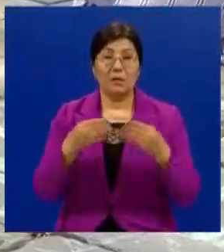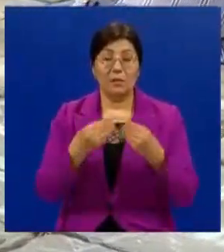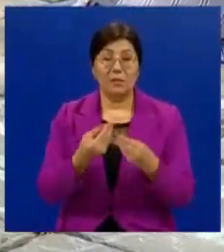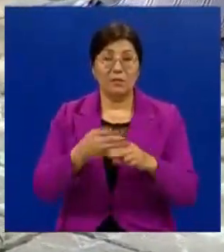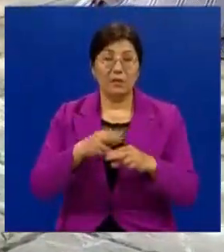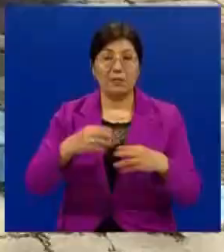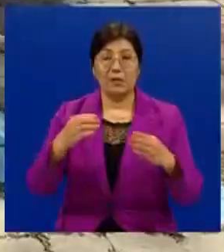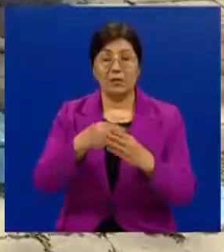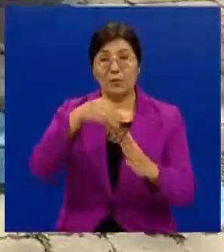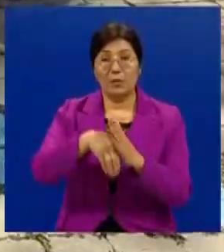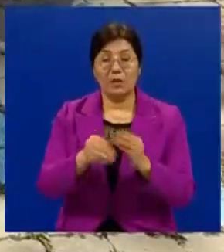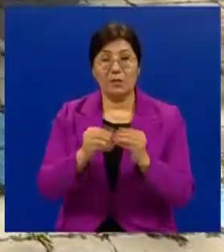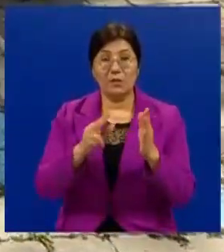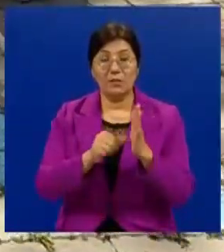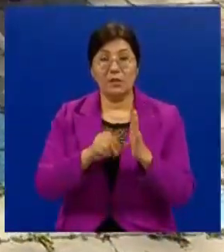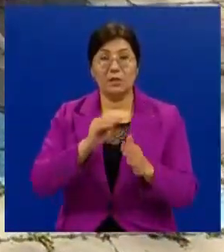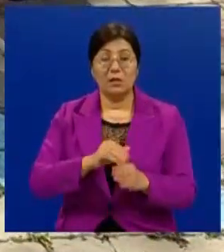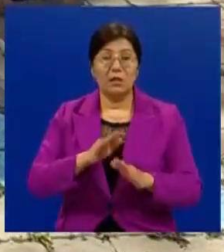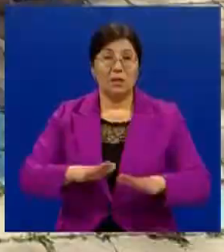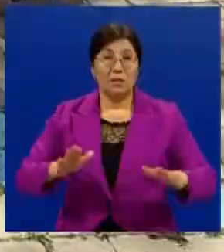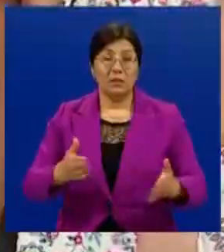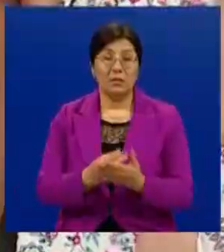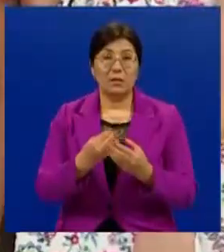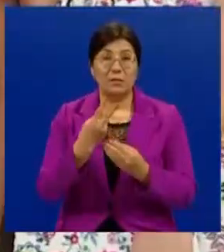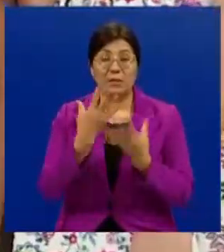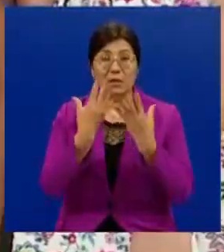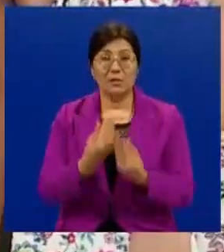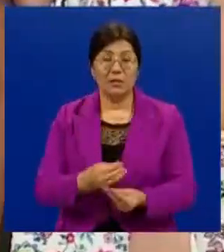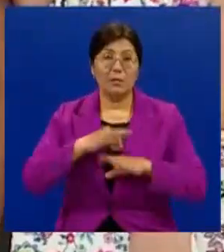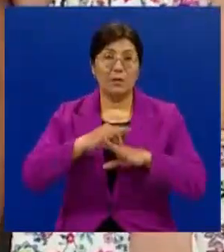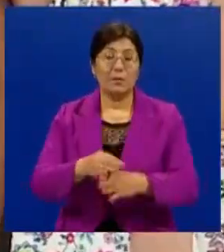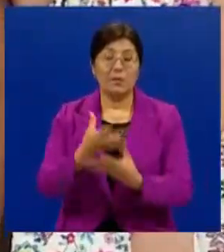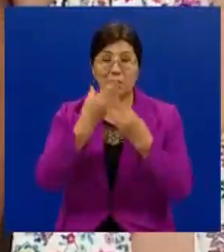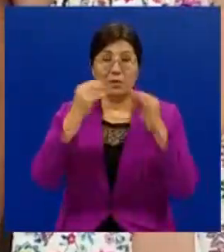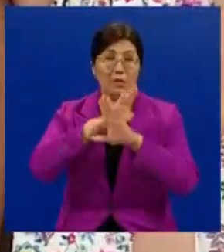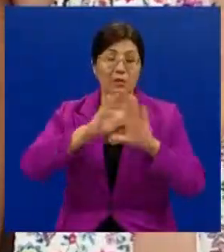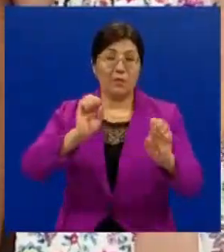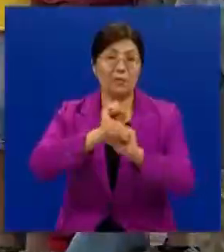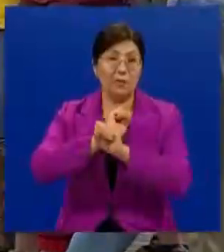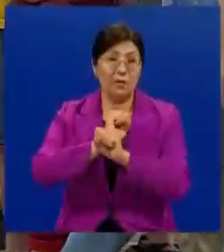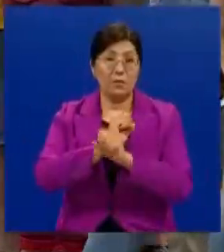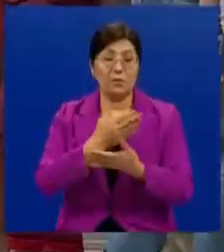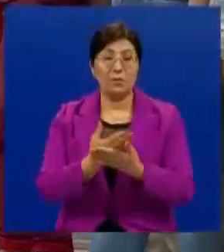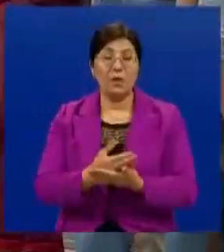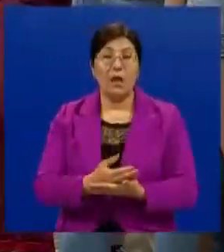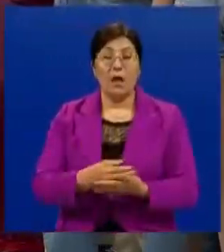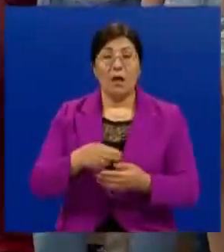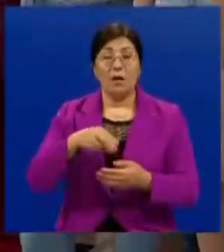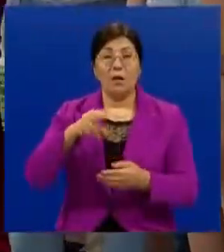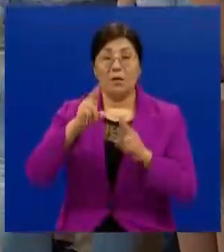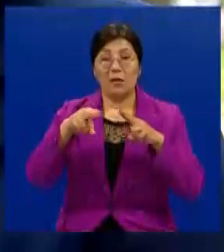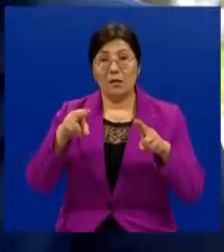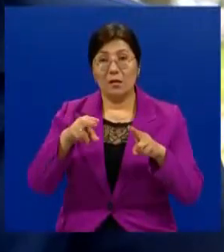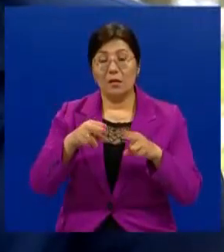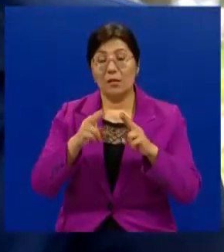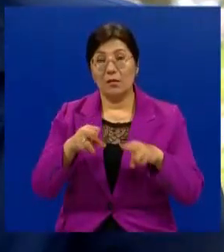эту категорию входят 16 тысяч школьников. В течение 12 дней они проведут незабываемый отдых в лагерях области совершенно бесплатно.